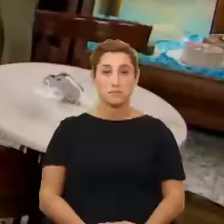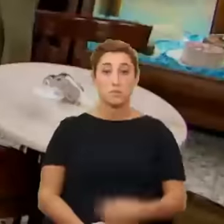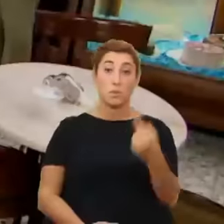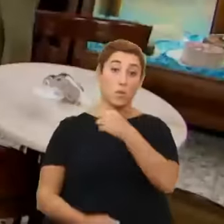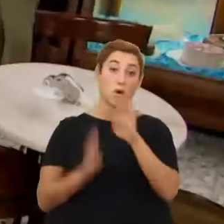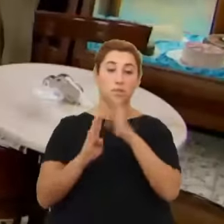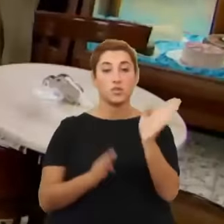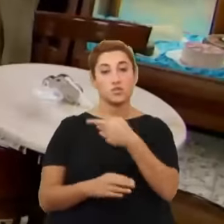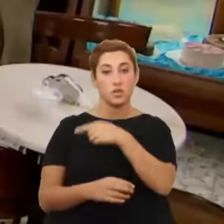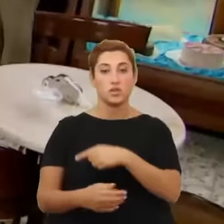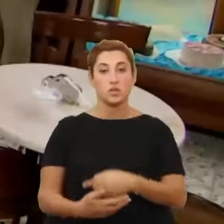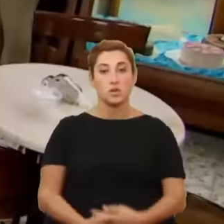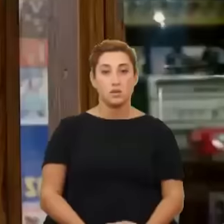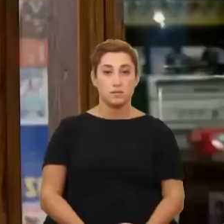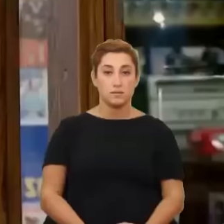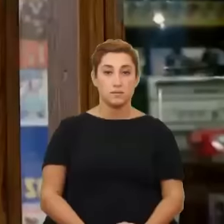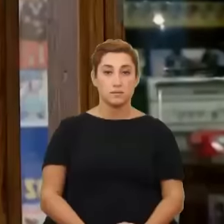Bu kapıdan çıkacağım.